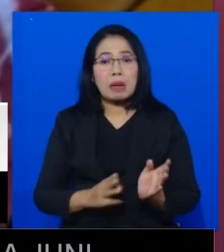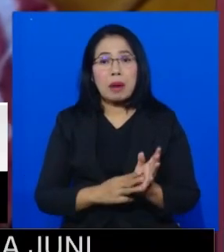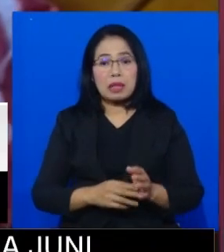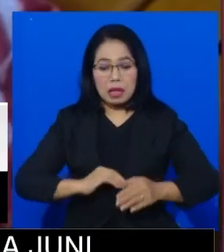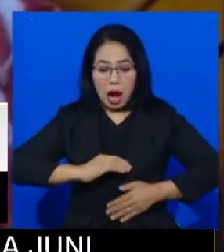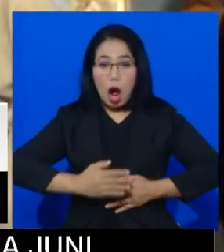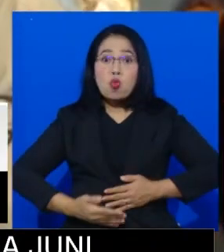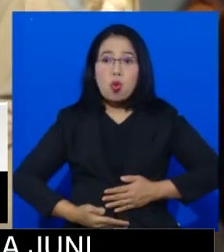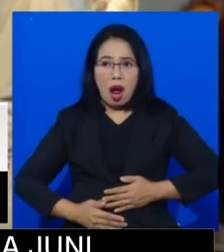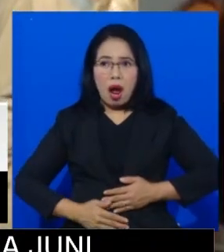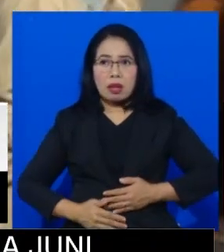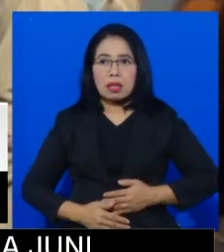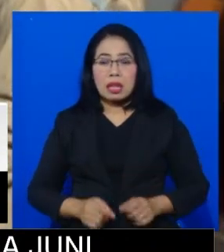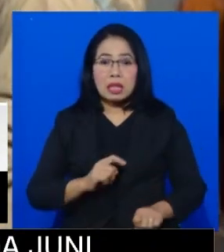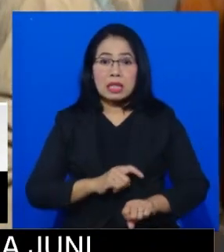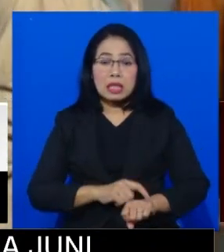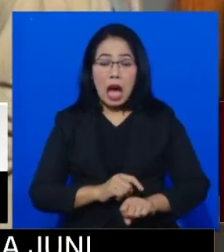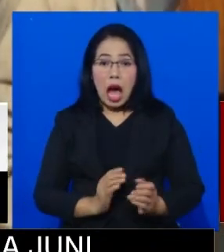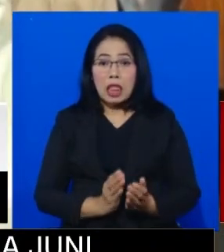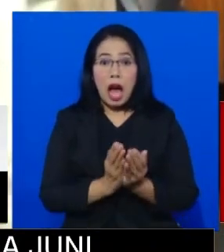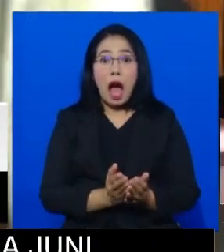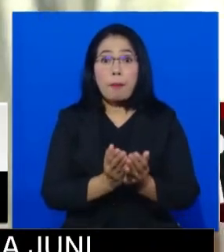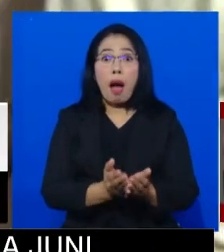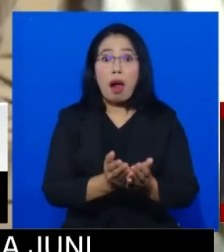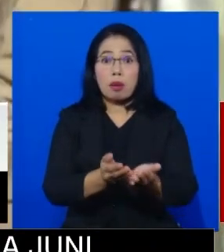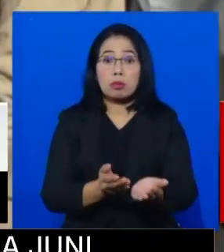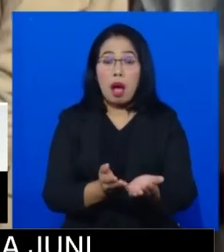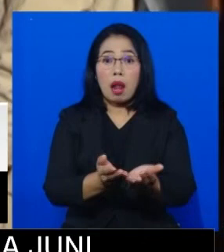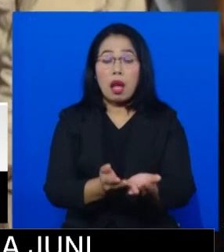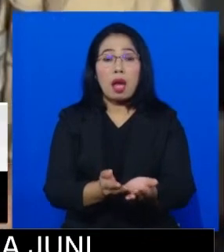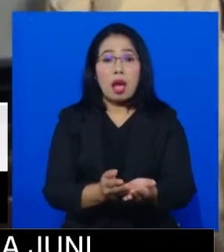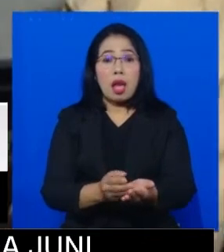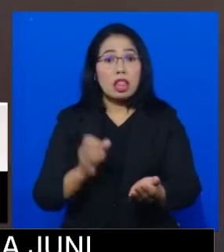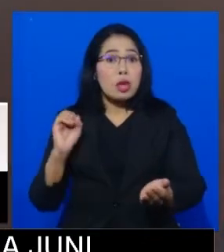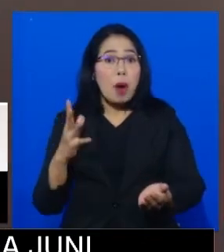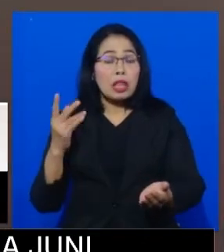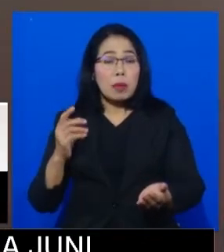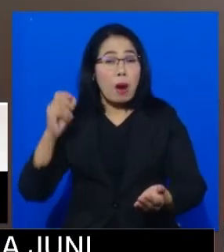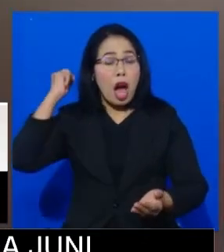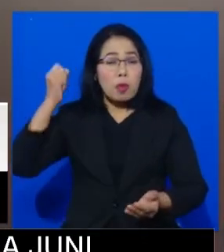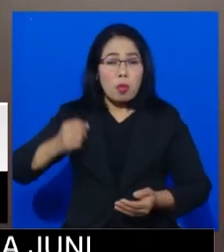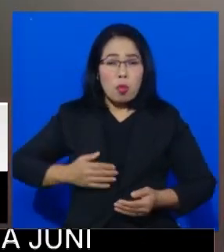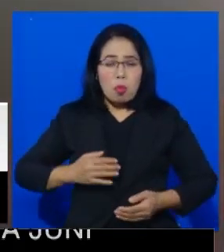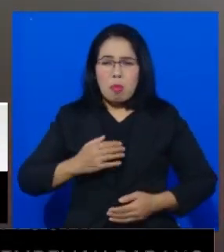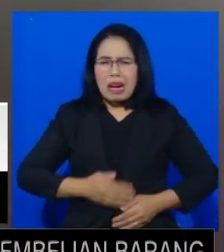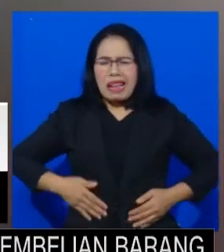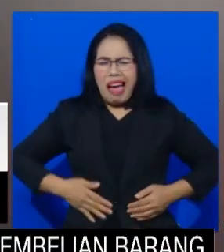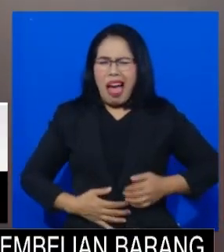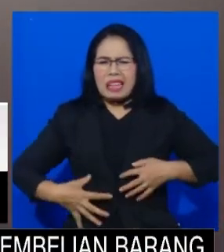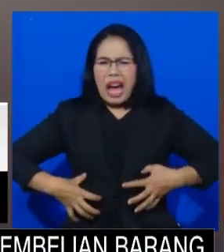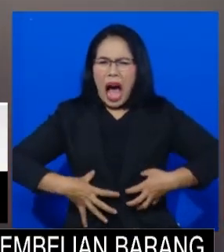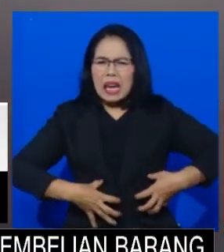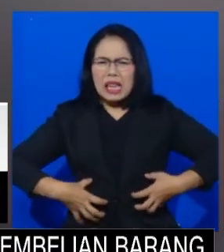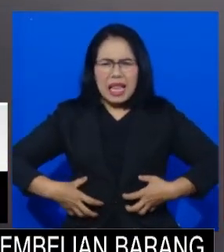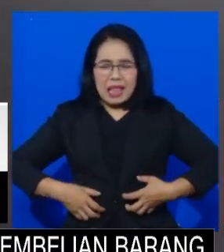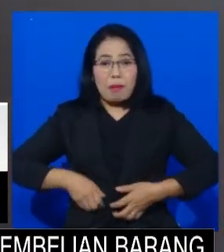kandungannya. Namun saat kapal lepas tali, tiba-tiba sang ibu sudah merasa kesakitan dan ingin melahirkan. Akibat